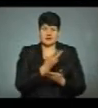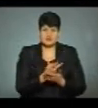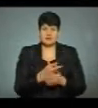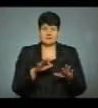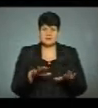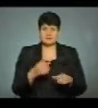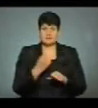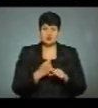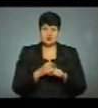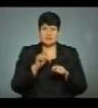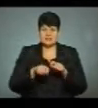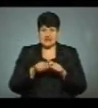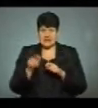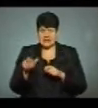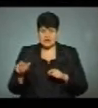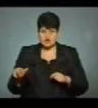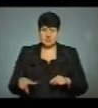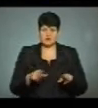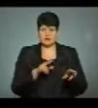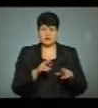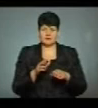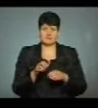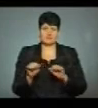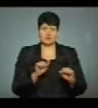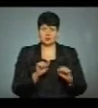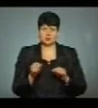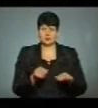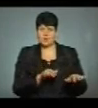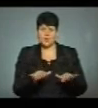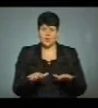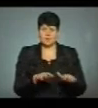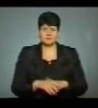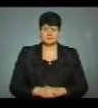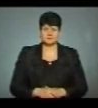події працюють слідчі, також патрульні регулюють рух.